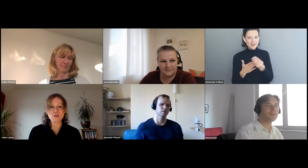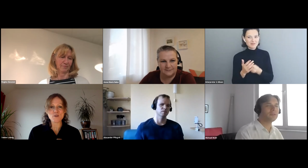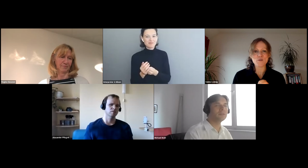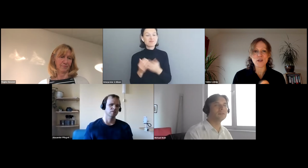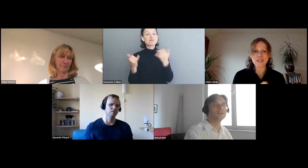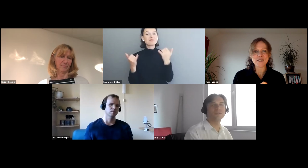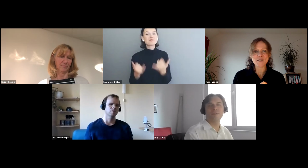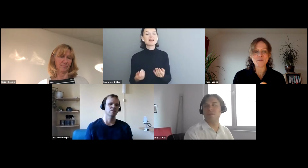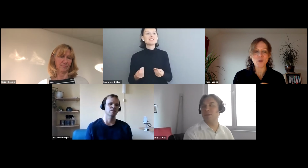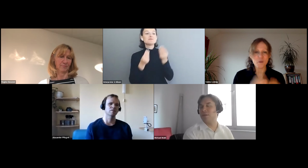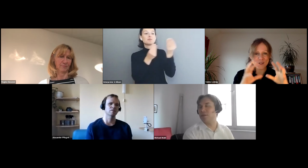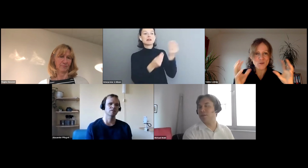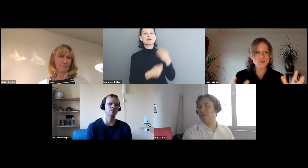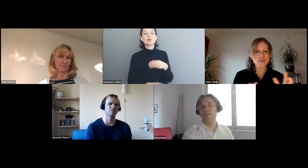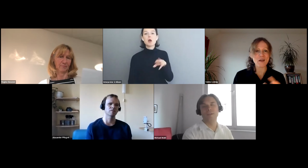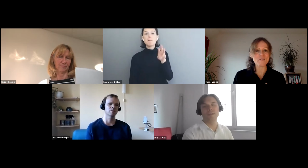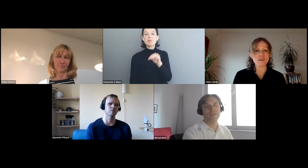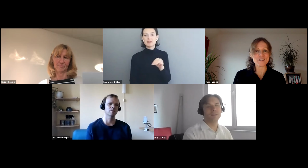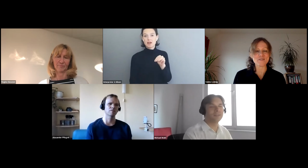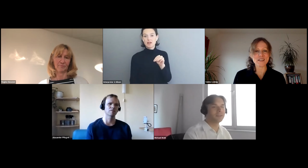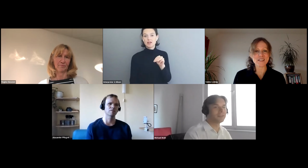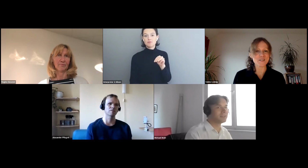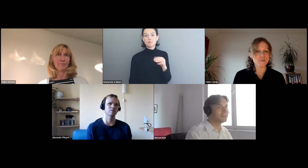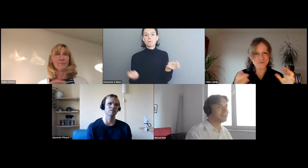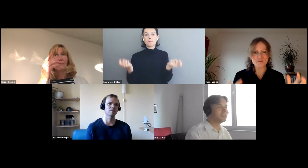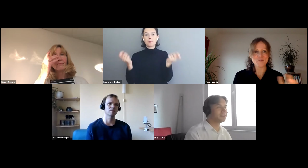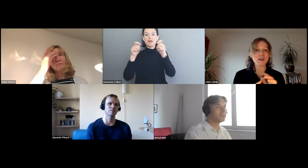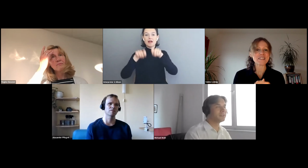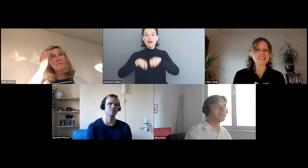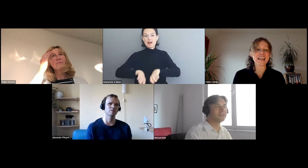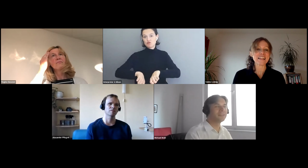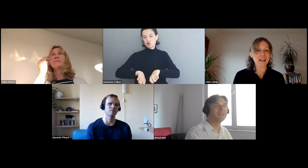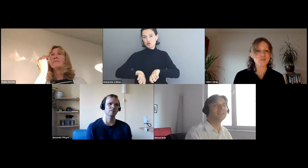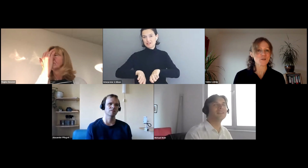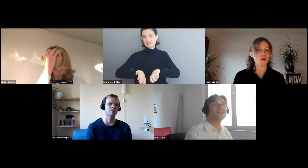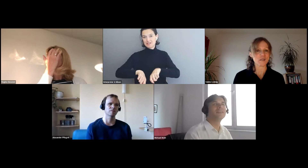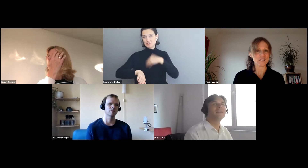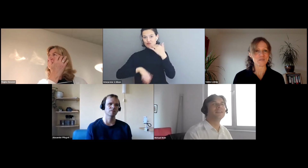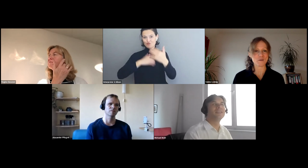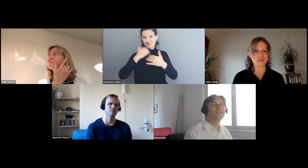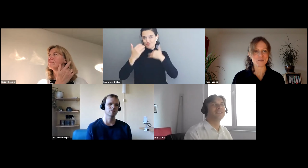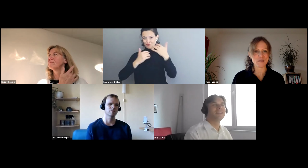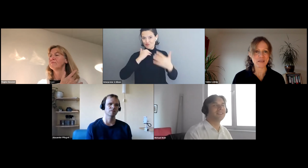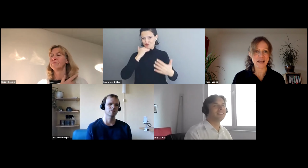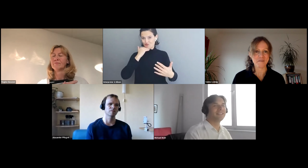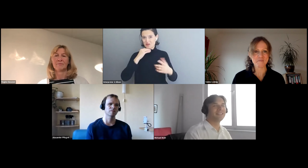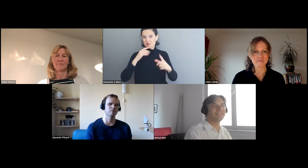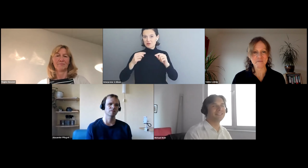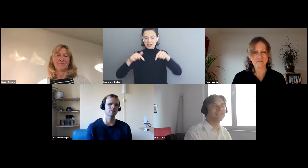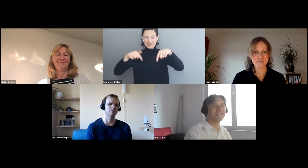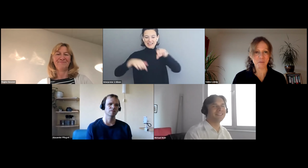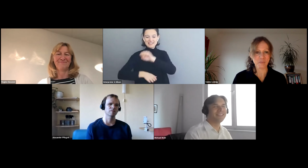einem Schlusswort noch einmal schön zusammenfassen wird, was jetzt eigentlich rauskommen ist bei unserem